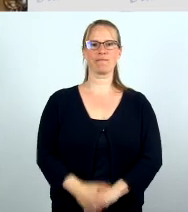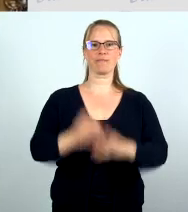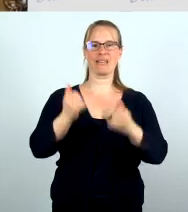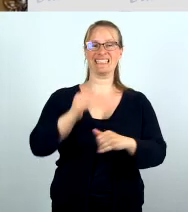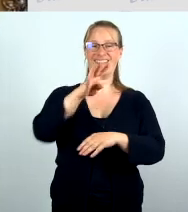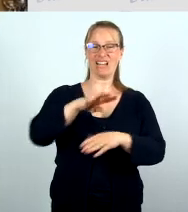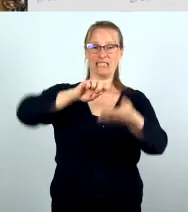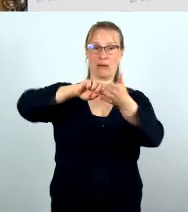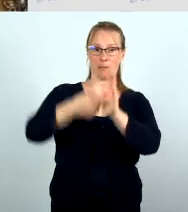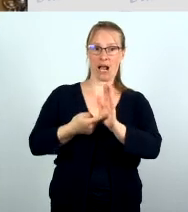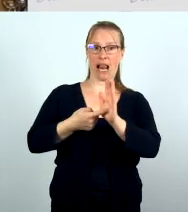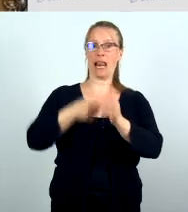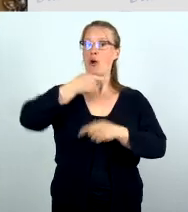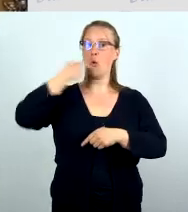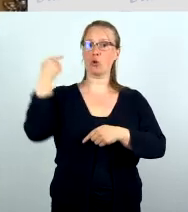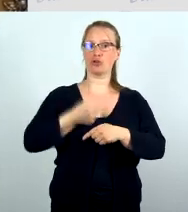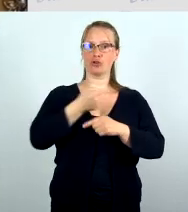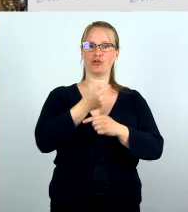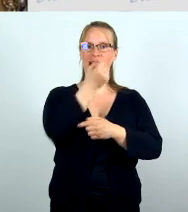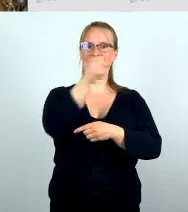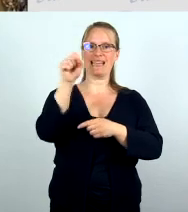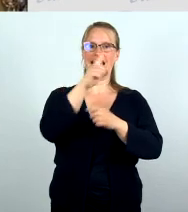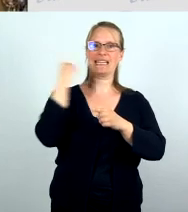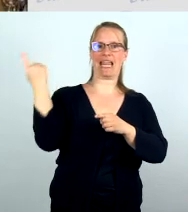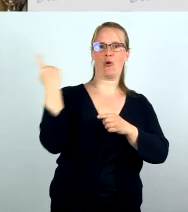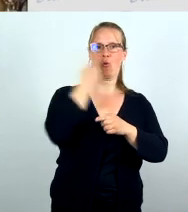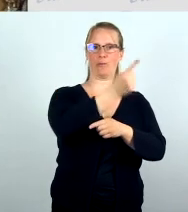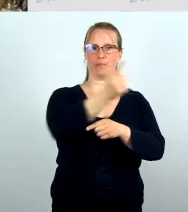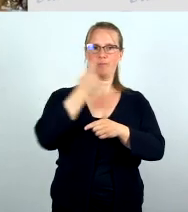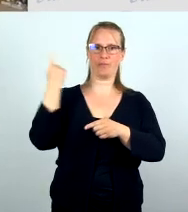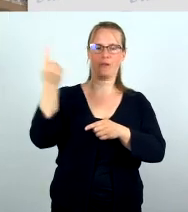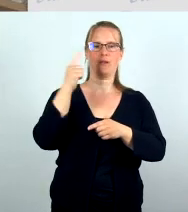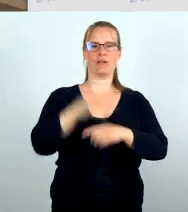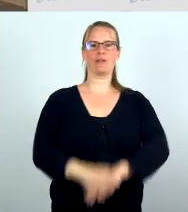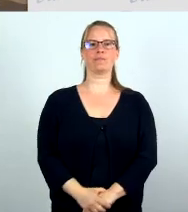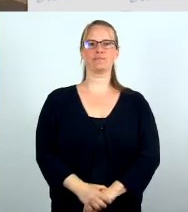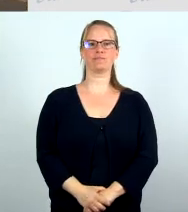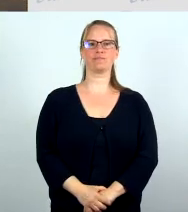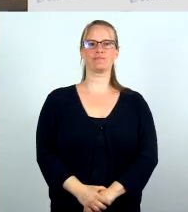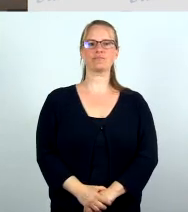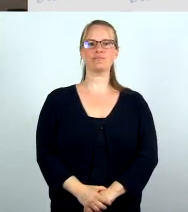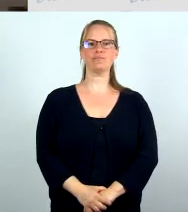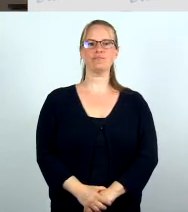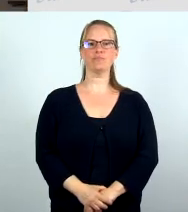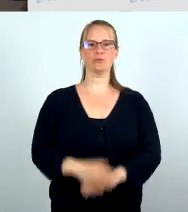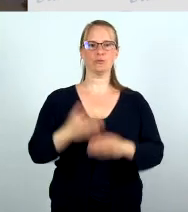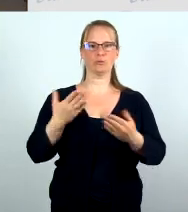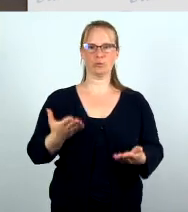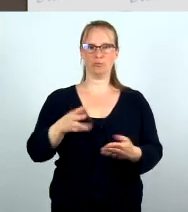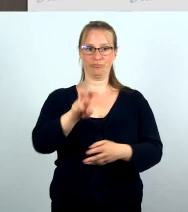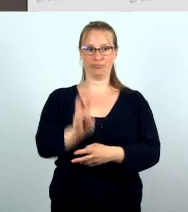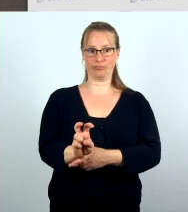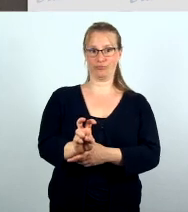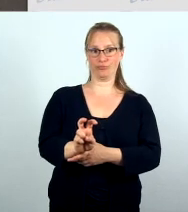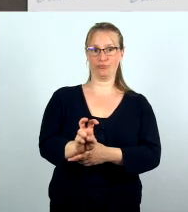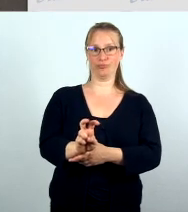mit 14 Wiederholungen der russischen Bewegung. Das heißt, hier. gerade als Russian Schwist, geht ihr hier in die sitzende Position. Lasst